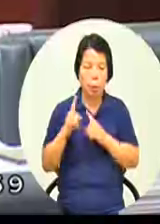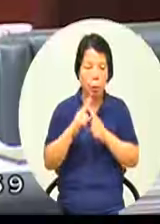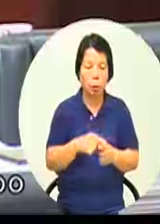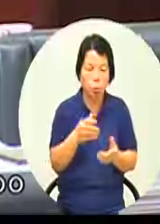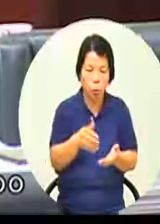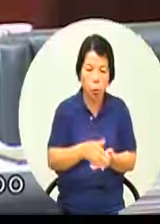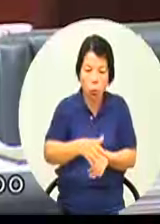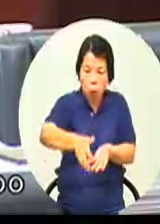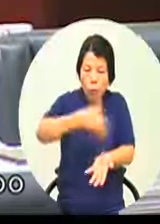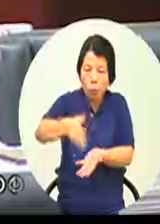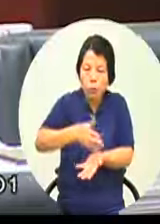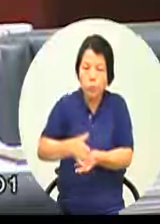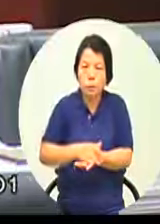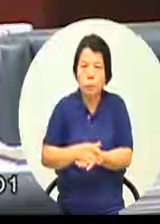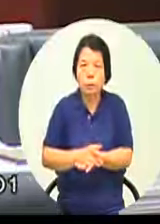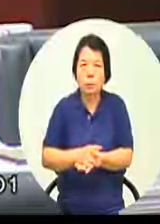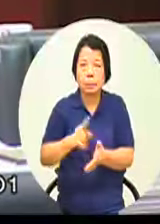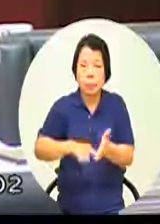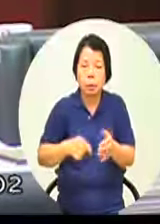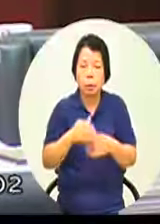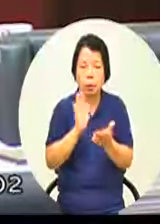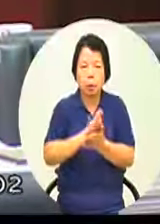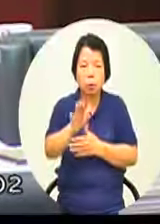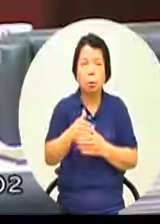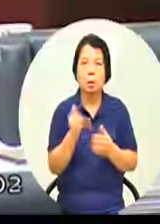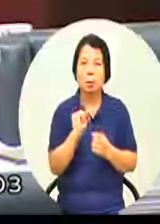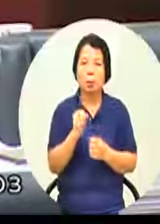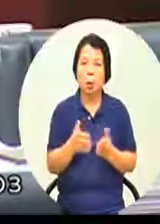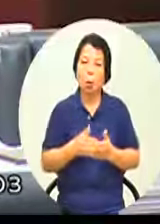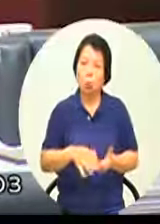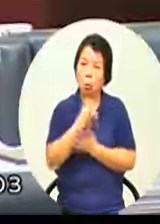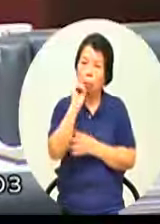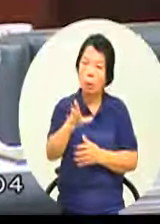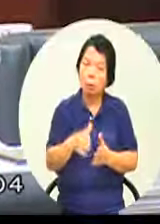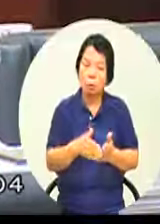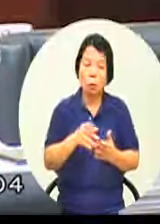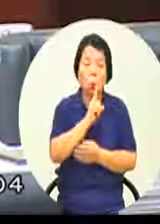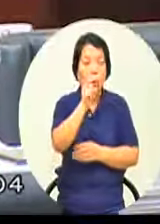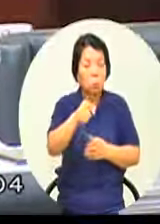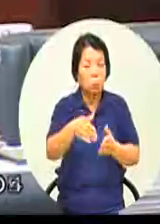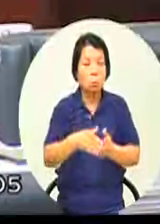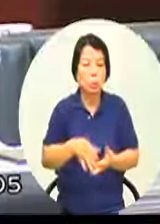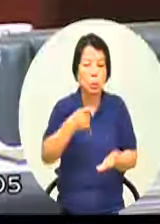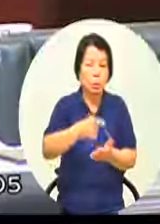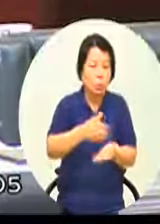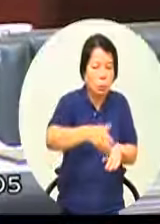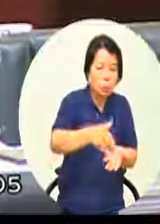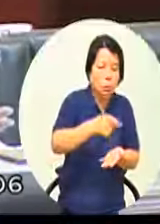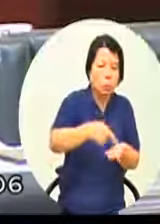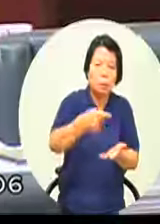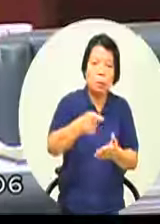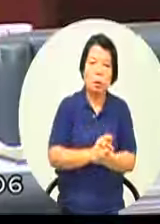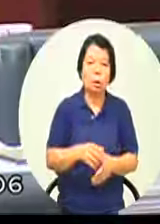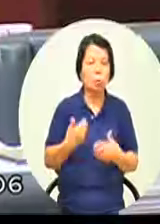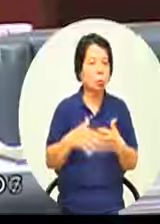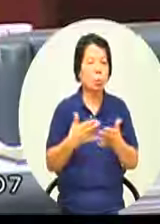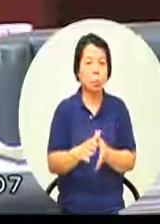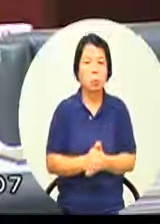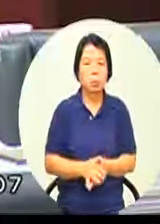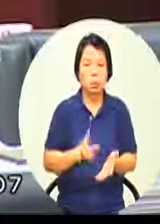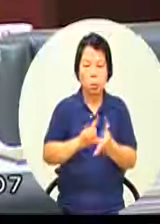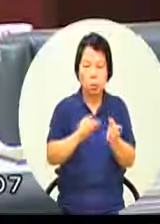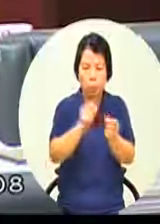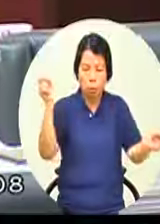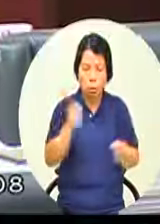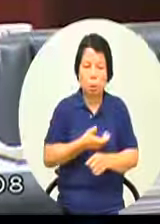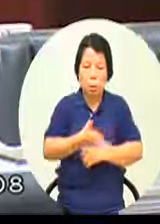理，但是未来不能够一直指望说我报一遍，他穿一遍，我跟你讲一遍，你来看一遍，不能这样啊。我确实长久之计还是要让整个环